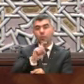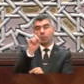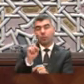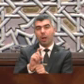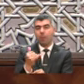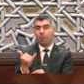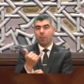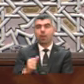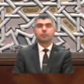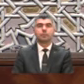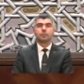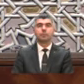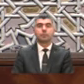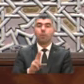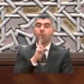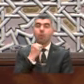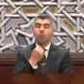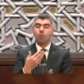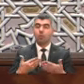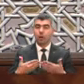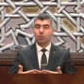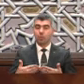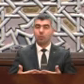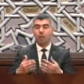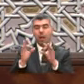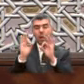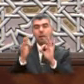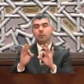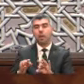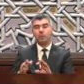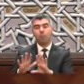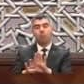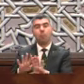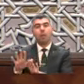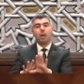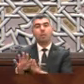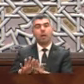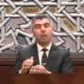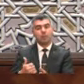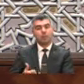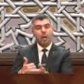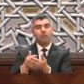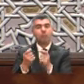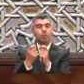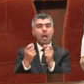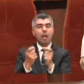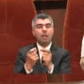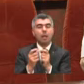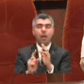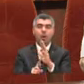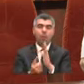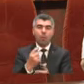السؤال المهم. الحكومة اليوم عندها عدد من المبادرات المهمة لدعم الشركات الناشئة،